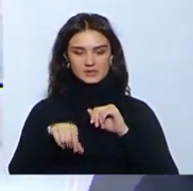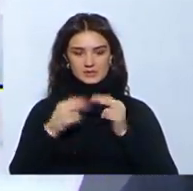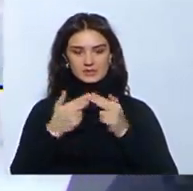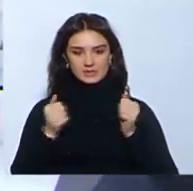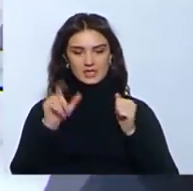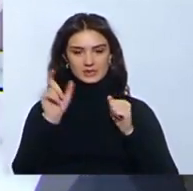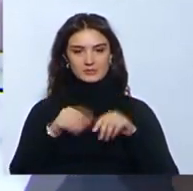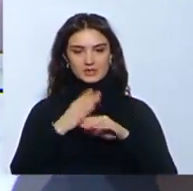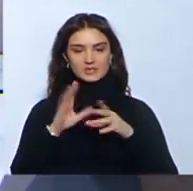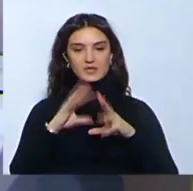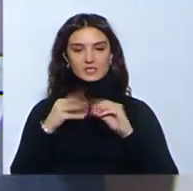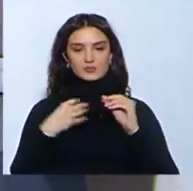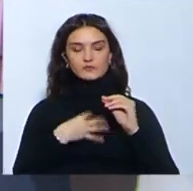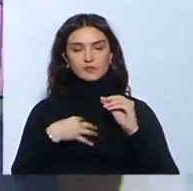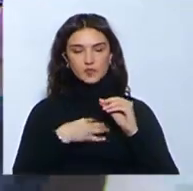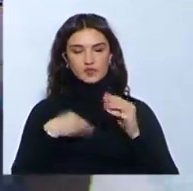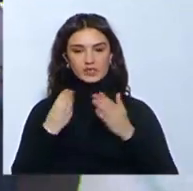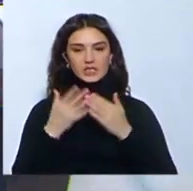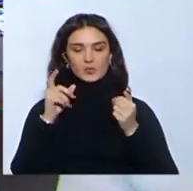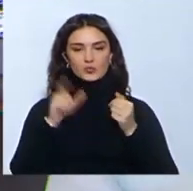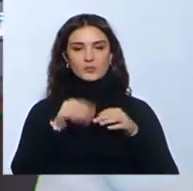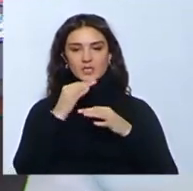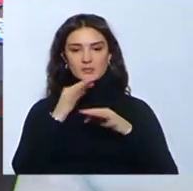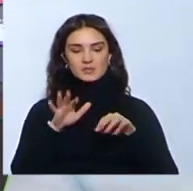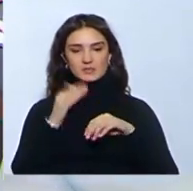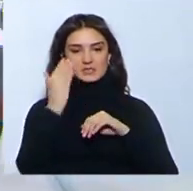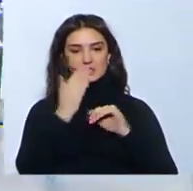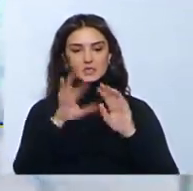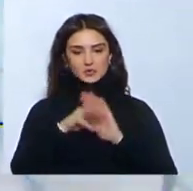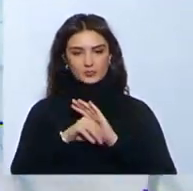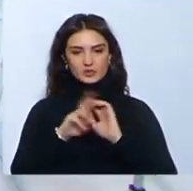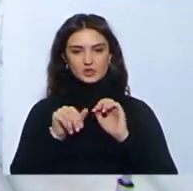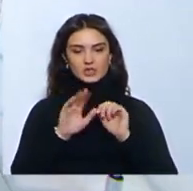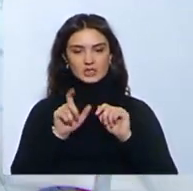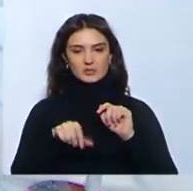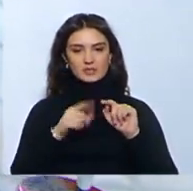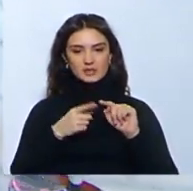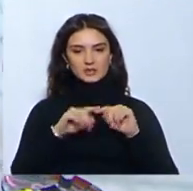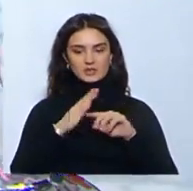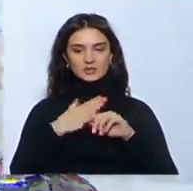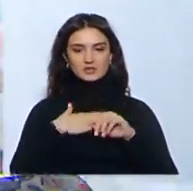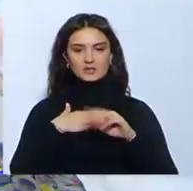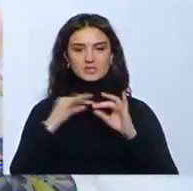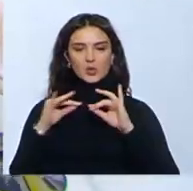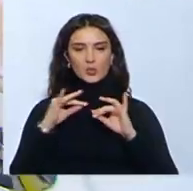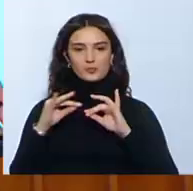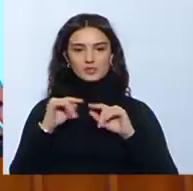დიახ, ადამიანი არის ყველაზე მნიშვნელოვანი ღირებულება ნებისმიერ საზოგადოებაში და ადამიანი არის ჩვენი